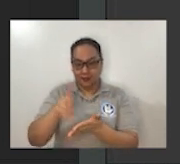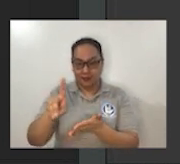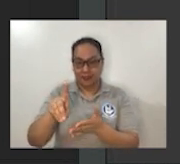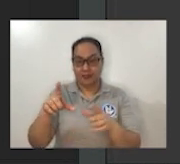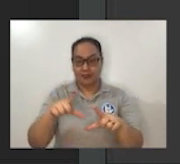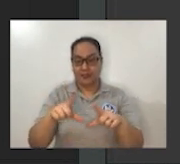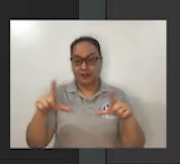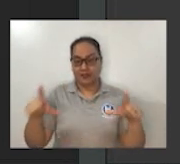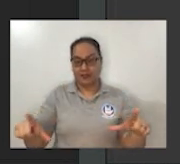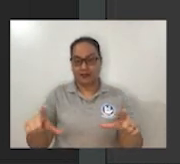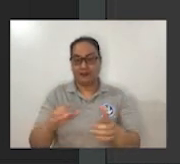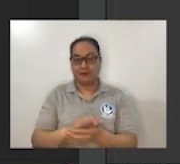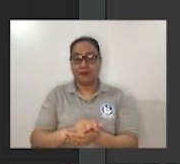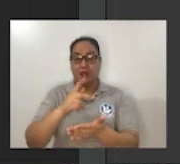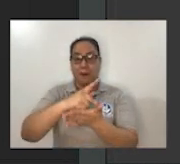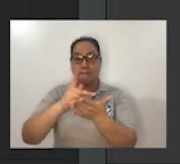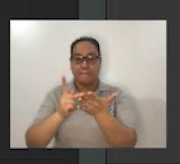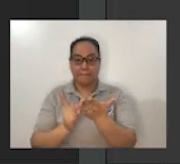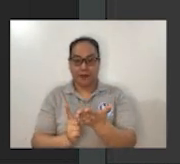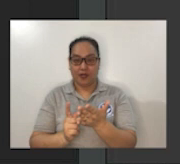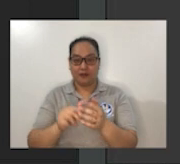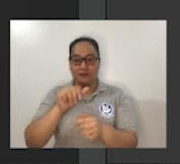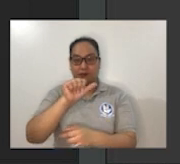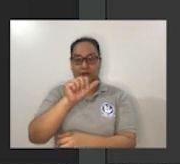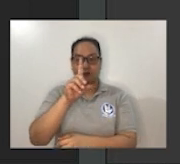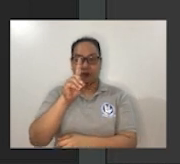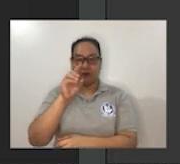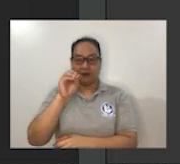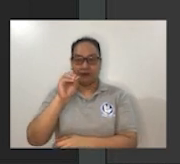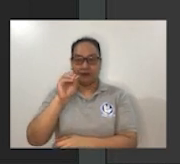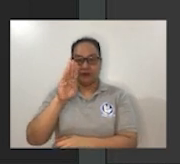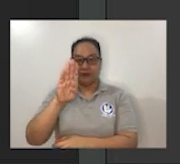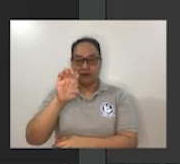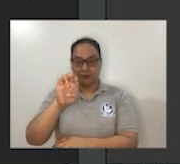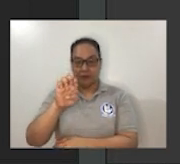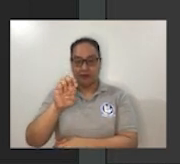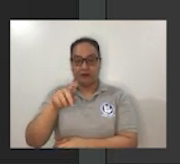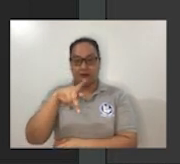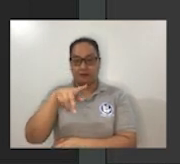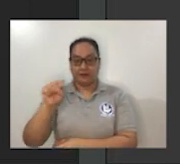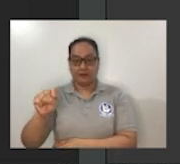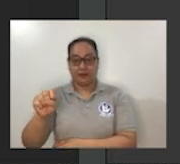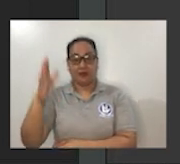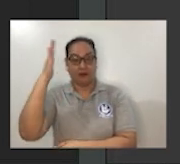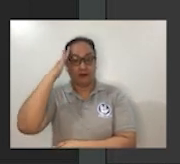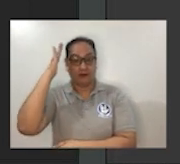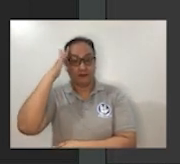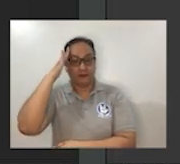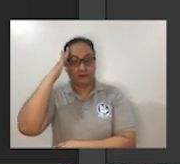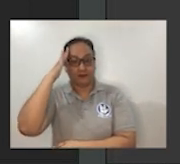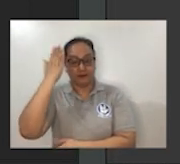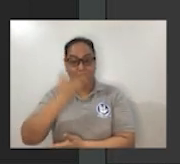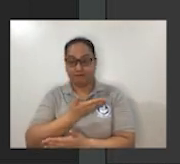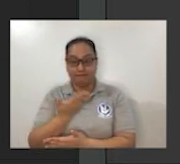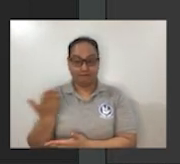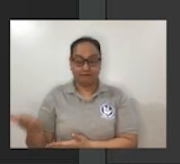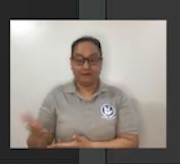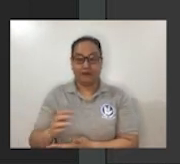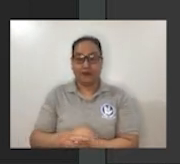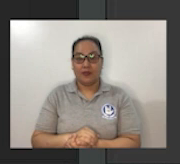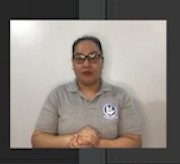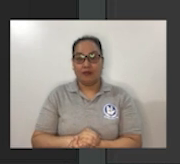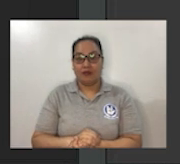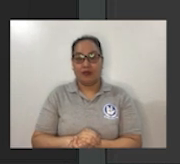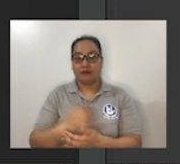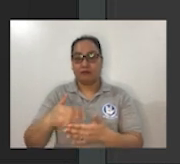layer. At iyon ang mga parte ng isang Adobe Photoshop. At dahil alam nyo na ang mga ito, dumako